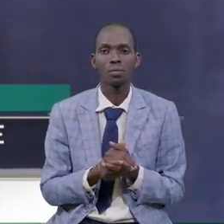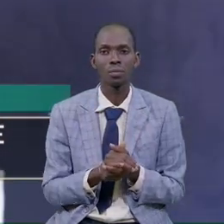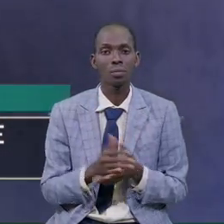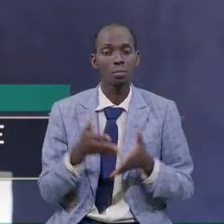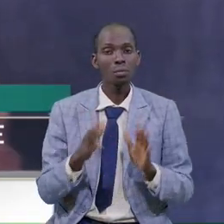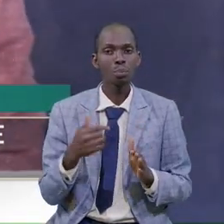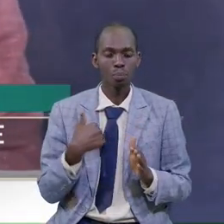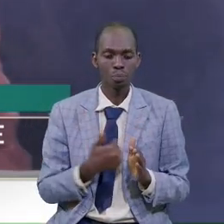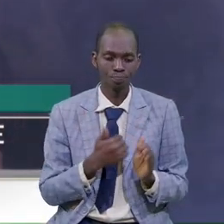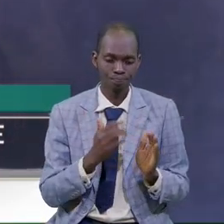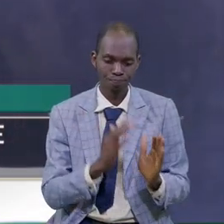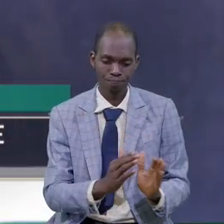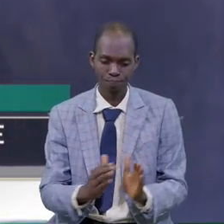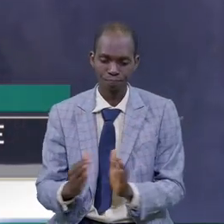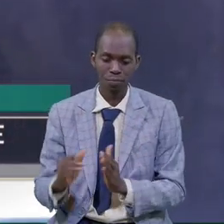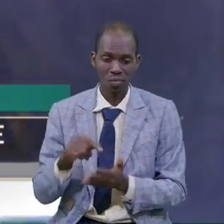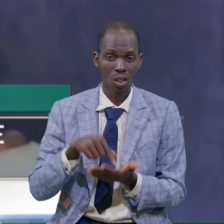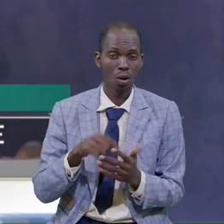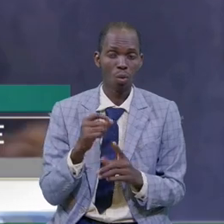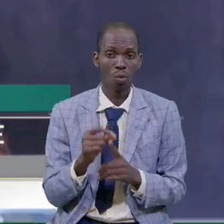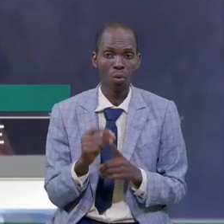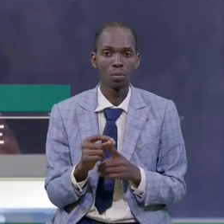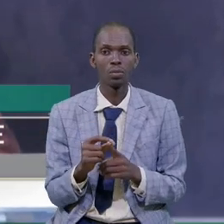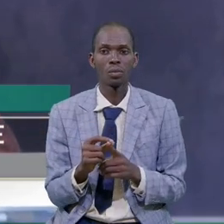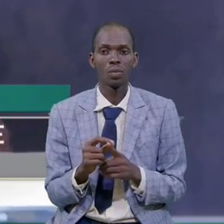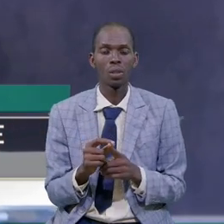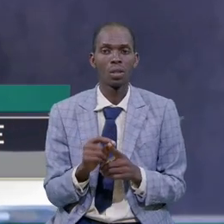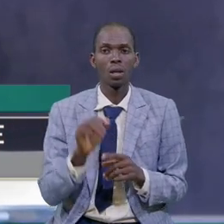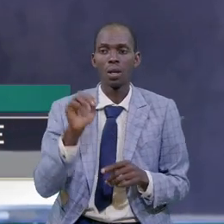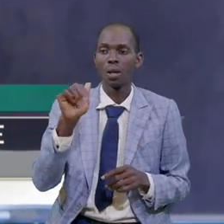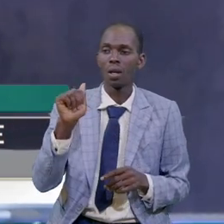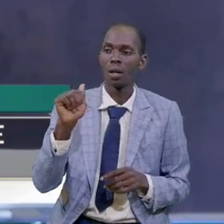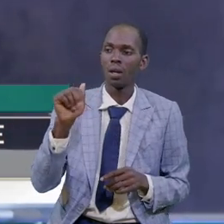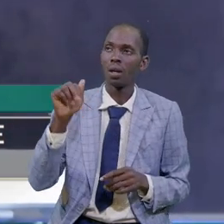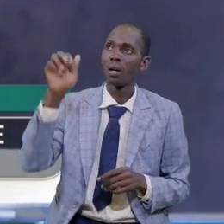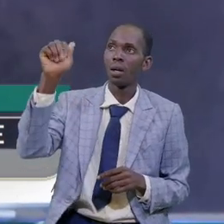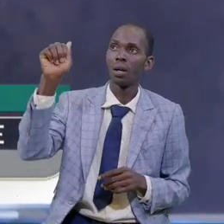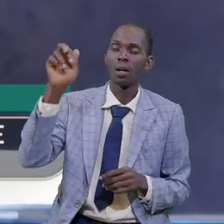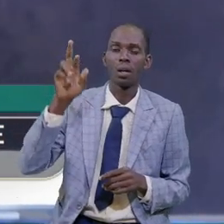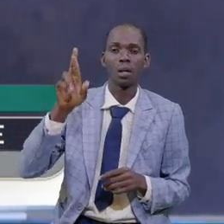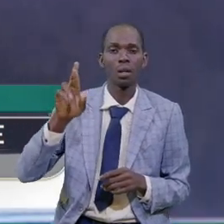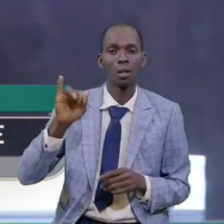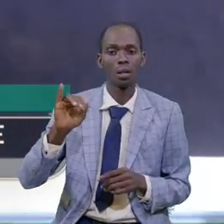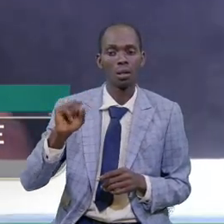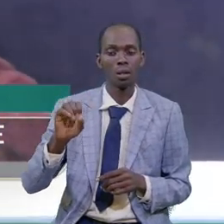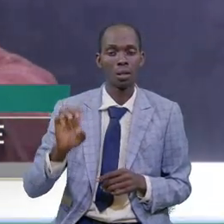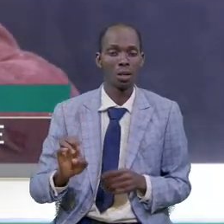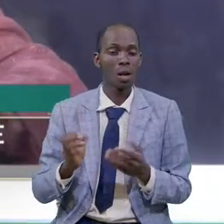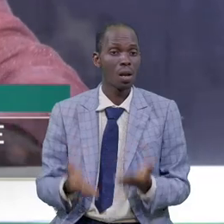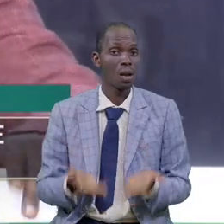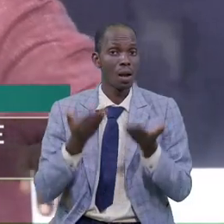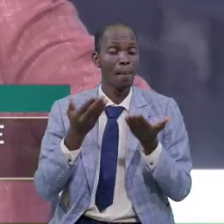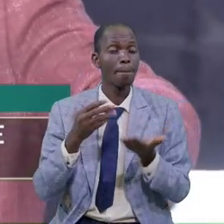vais arranger ce mot-là. Lève-toi en anglais qui arise en réalité veut